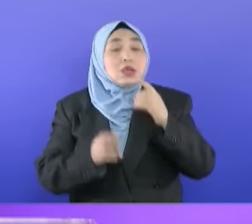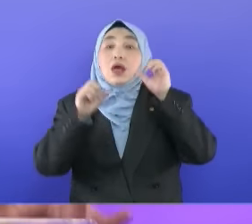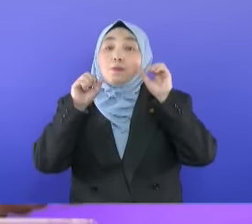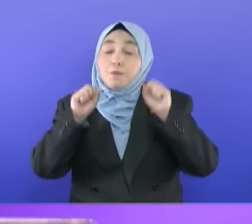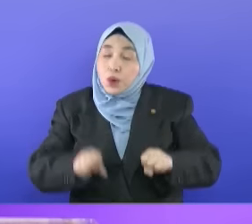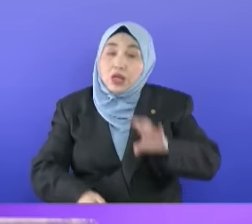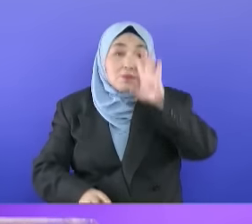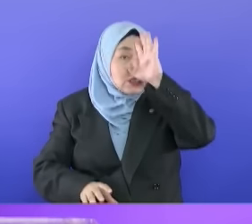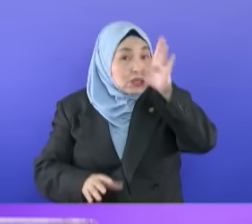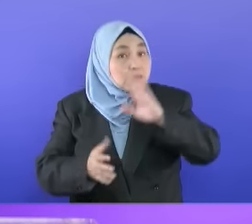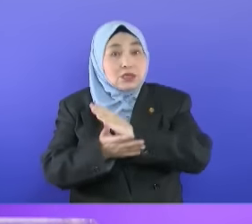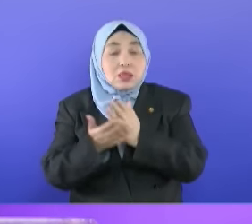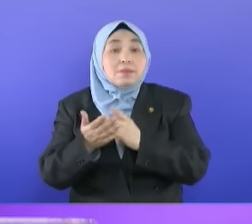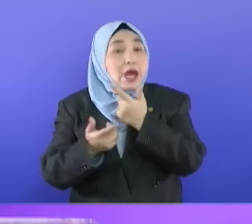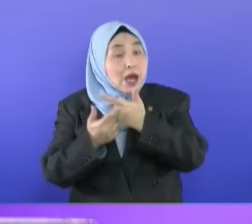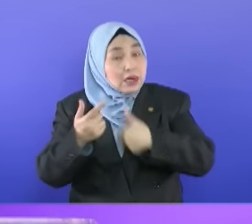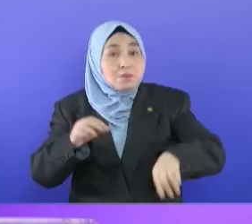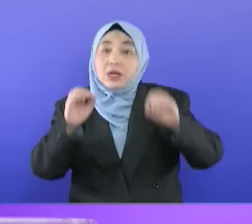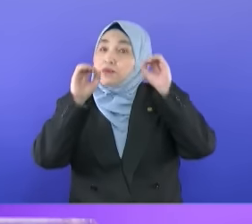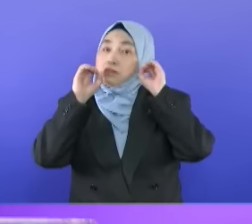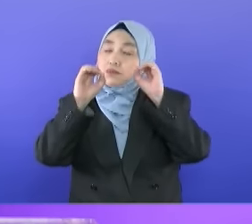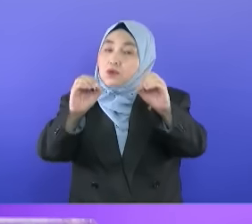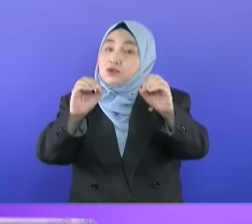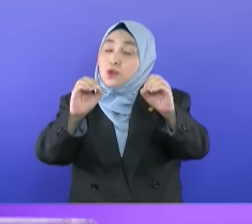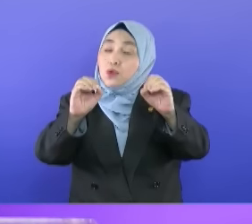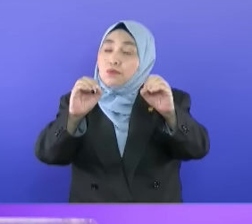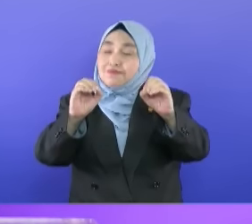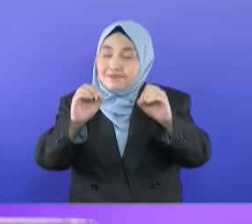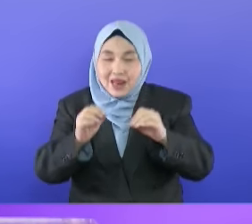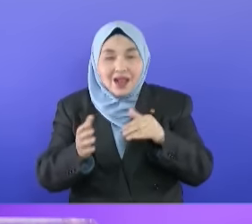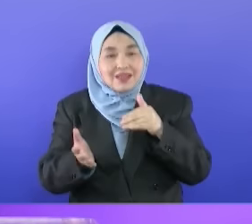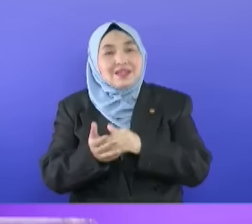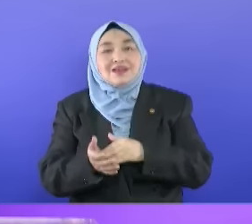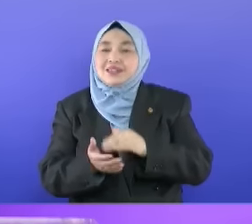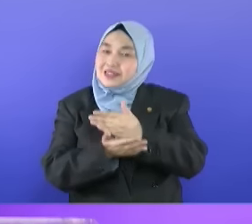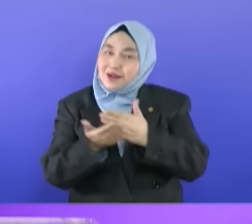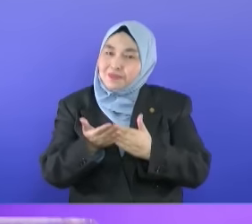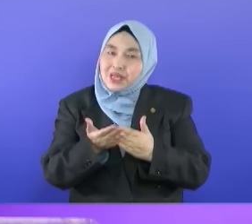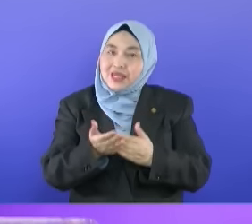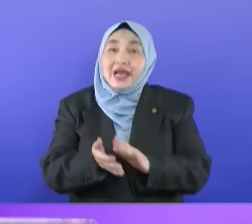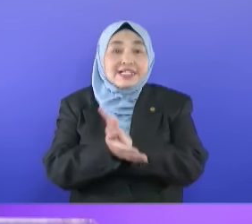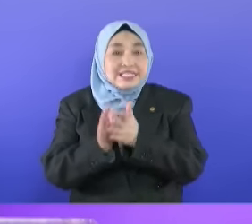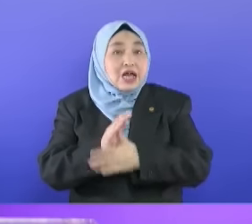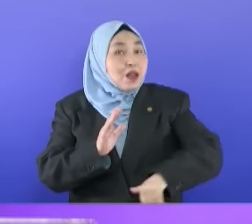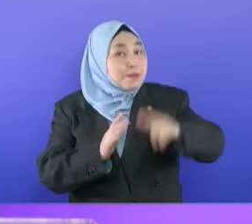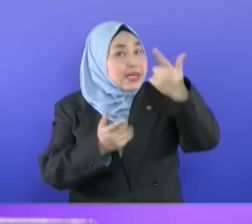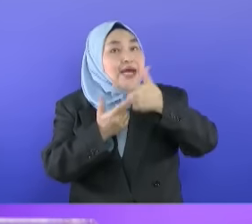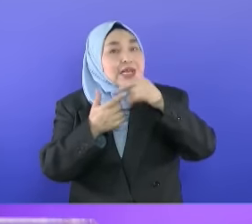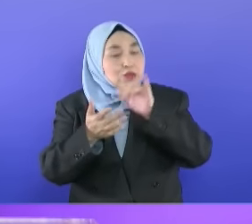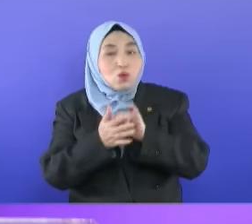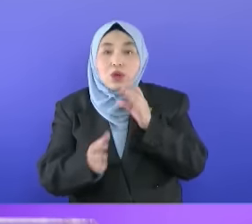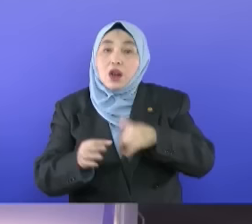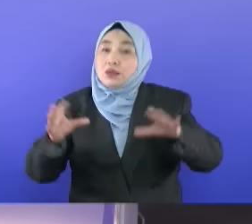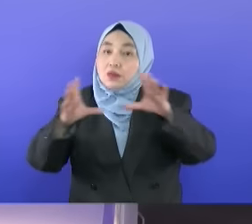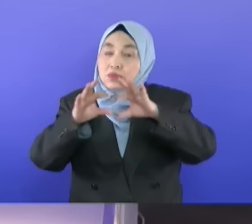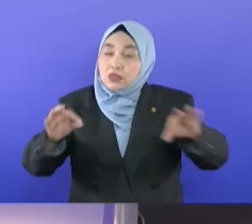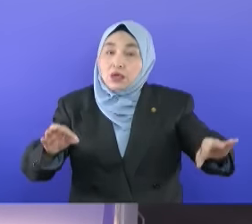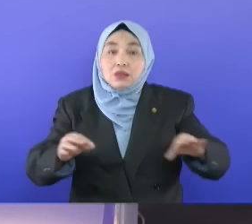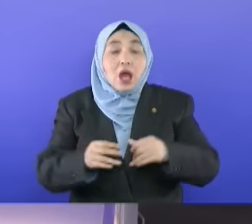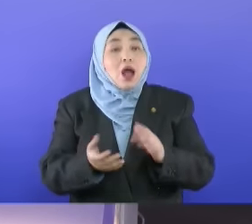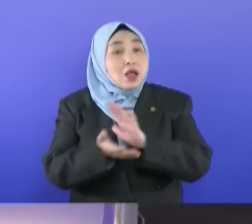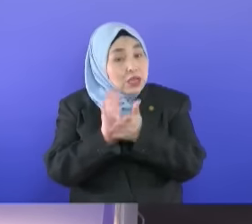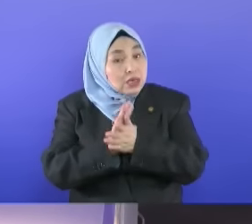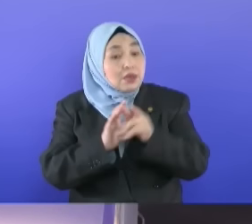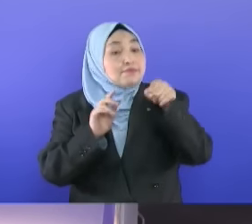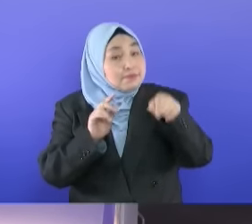menciptakan sesuatu daripada kosong Apakah lagi daripada sesuatu dan lebih daripada itu kalau bercerita tentang Kun Fayakun ini